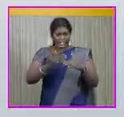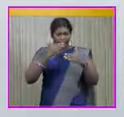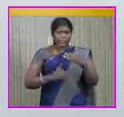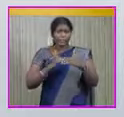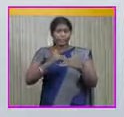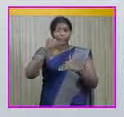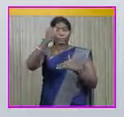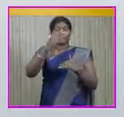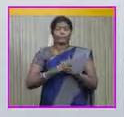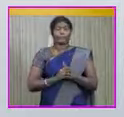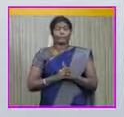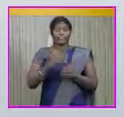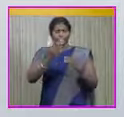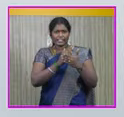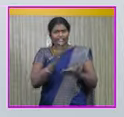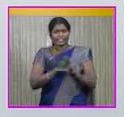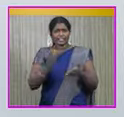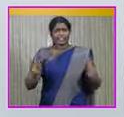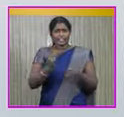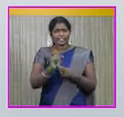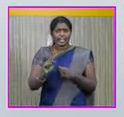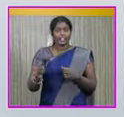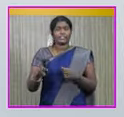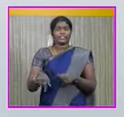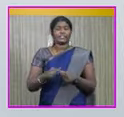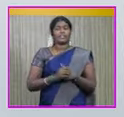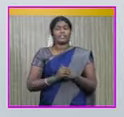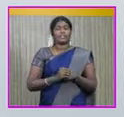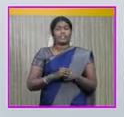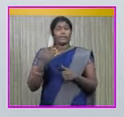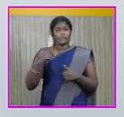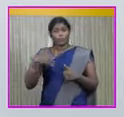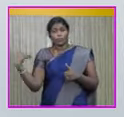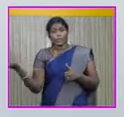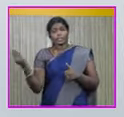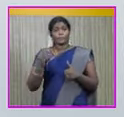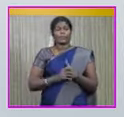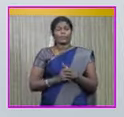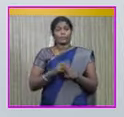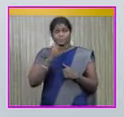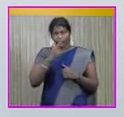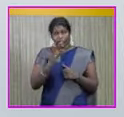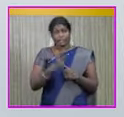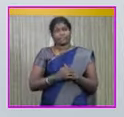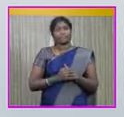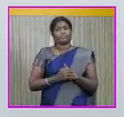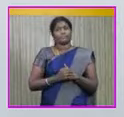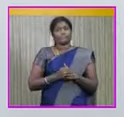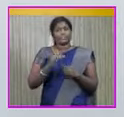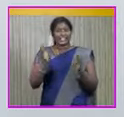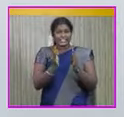நம்ம தனித்தனியாக எடுத்து எழுதிட்டோம் அந்த பின்ன மதிப்புகளை. வலது பக்கம் இருக்கு இல்லையா ஒரு பக்கம், அது என்னென்னு பார்க்கலாமா? சிறிய